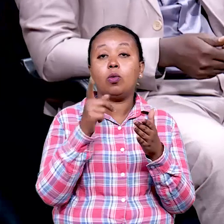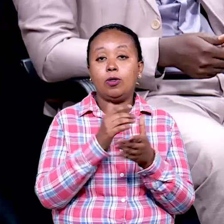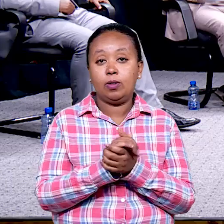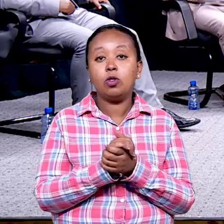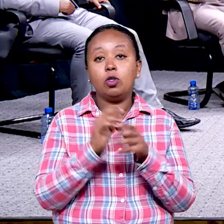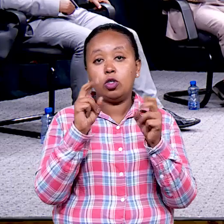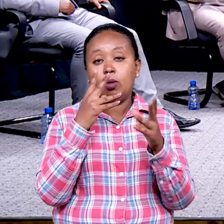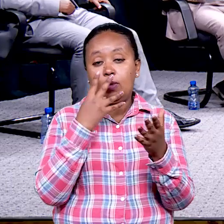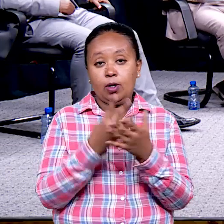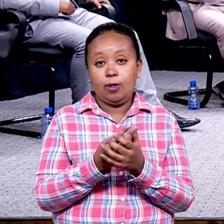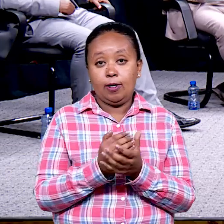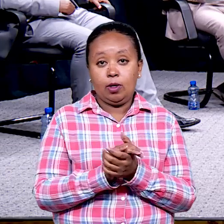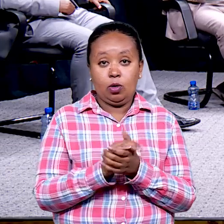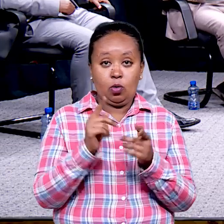ይመስለኛል።